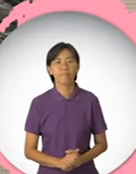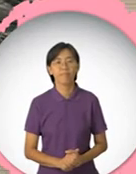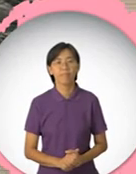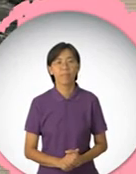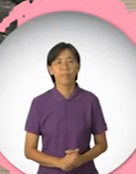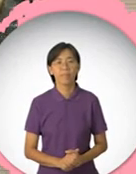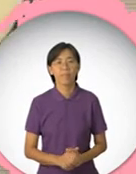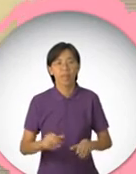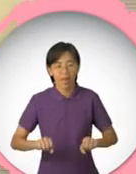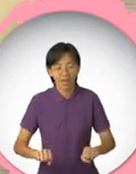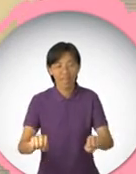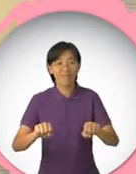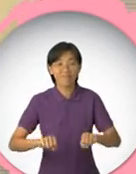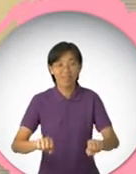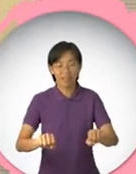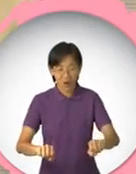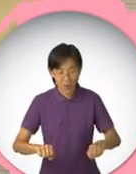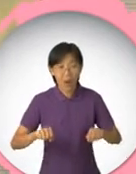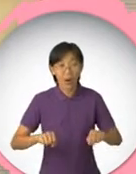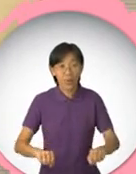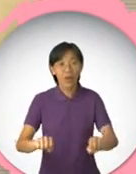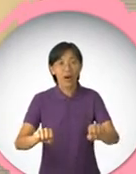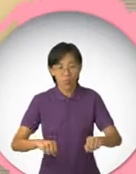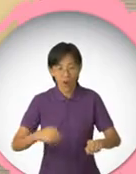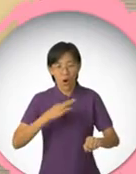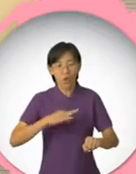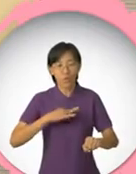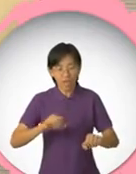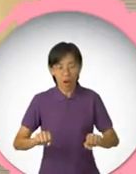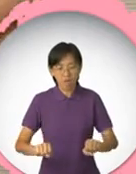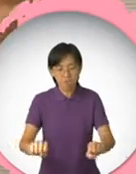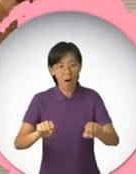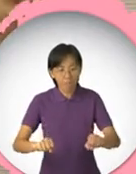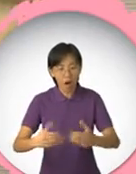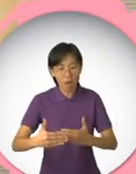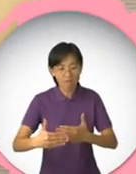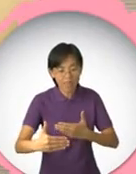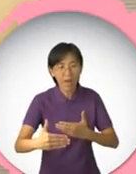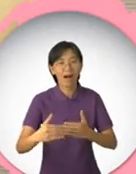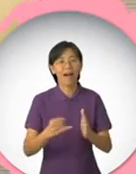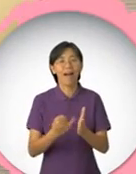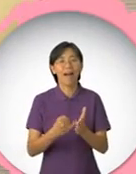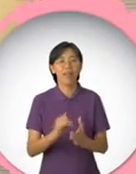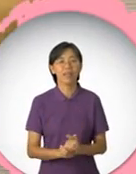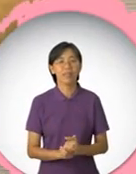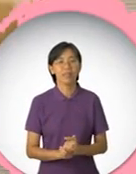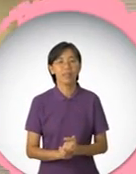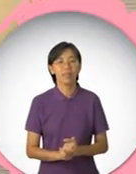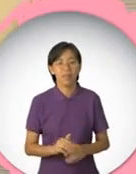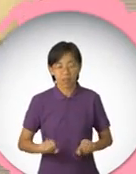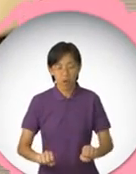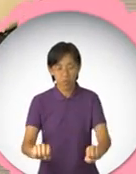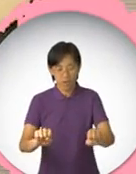ครับ ค่ะแล้วเดี๋ยวพอเราโรยนวลจะรู้สึกว่ามันยืดตัวได้ง่ายขึ้นเห็นไหมคะ ใช่ครับ เพราะนั้นเราต้องคอยดูนวลด้ว